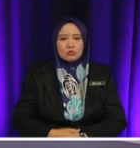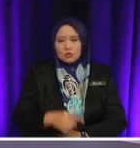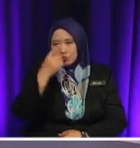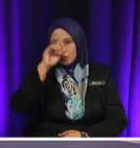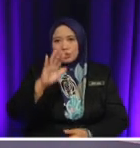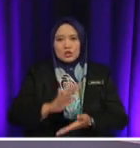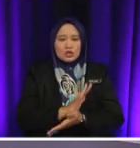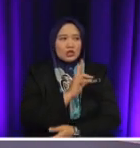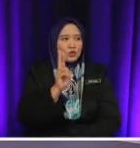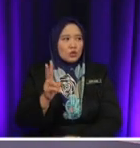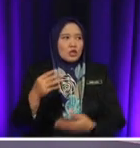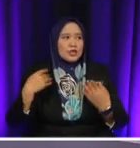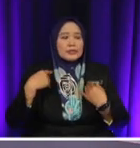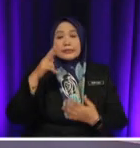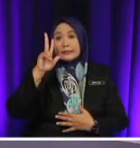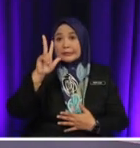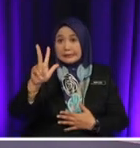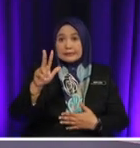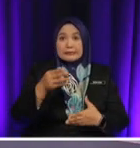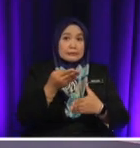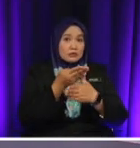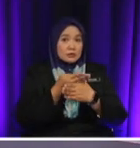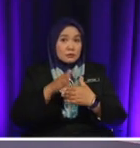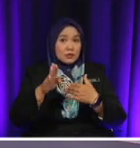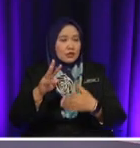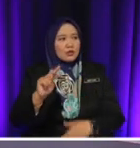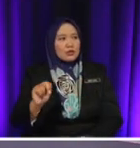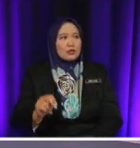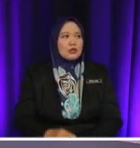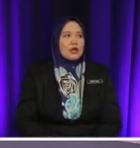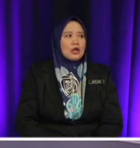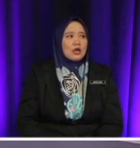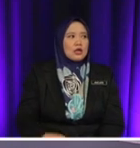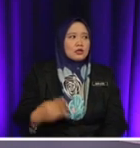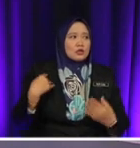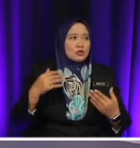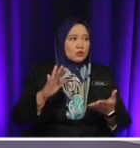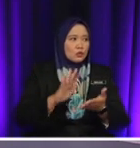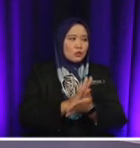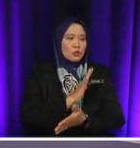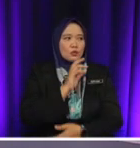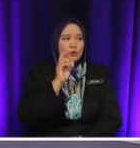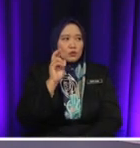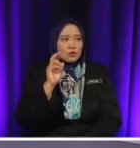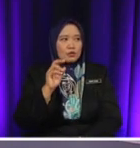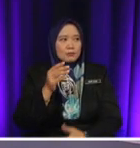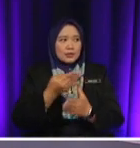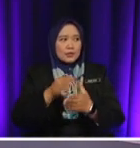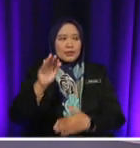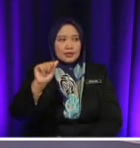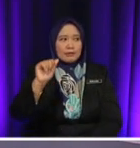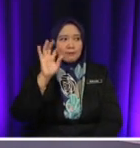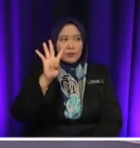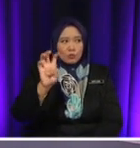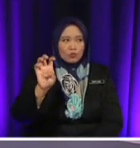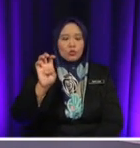A empat soalan iaitu 20 markah soalan wajib yang kita jawab okey bahagian B ada en soalan 38 markah